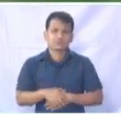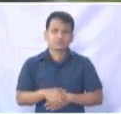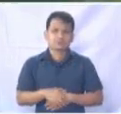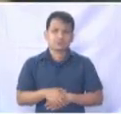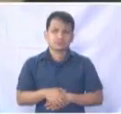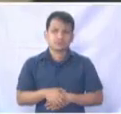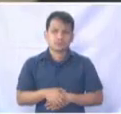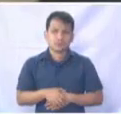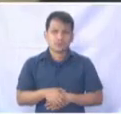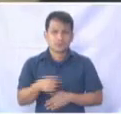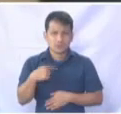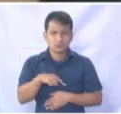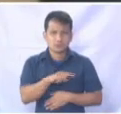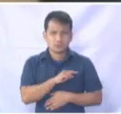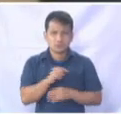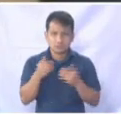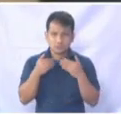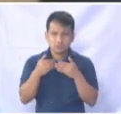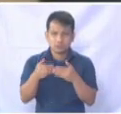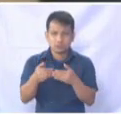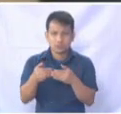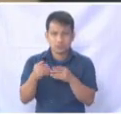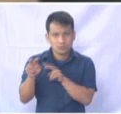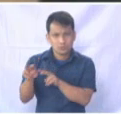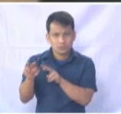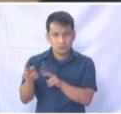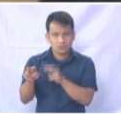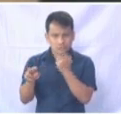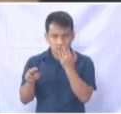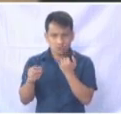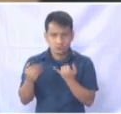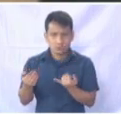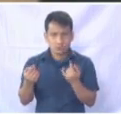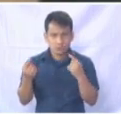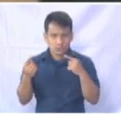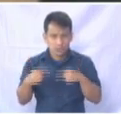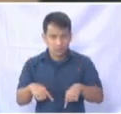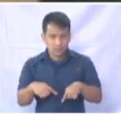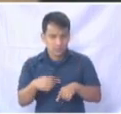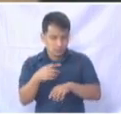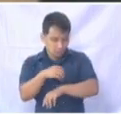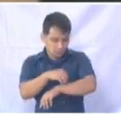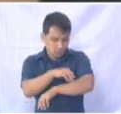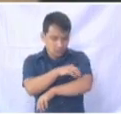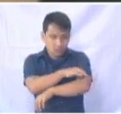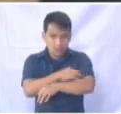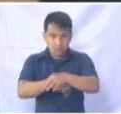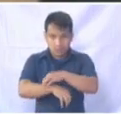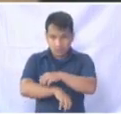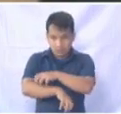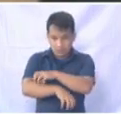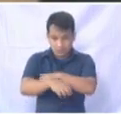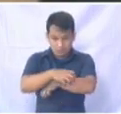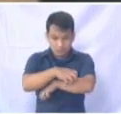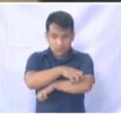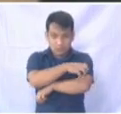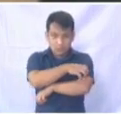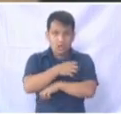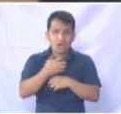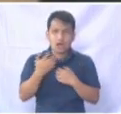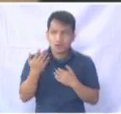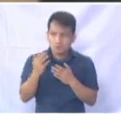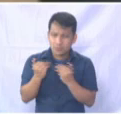are continually monitoring our measles incidence para nakakapagplano tayo